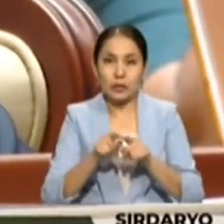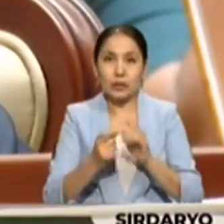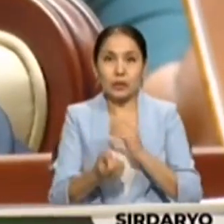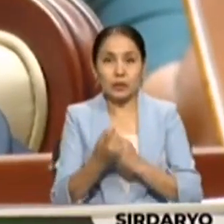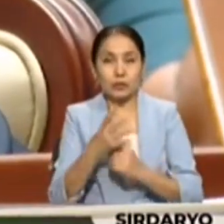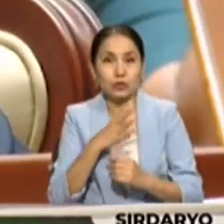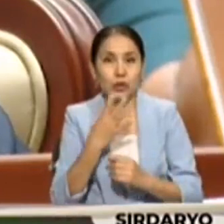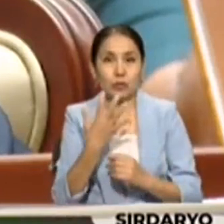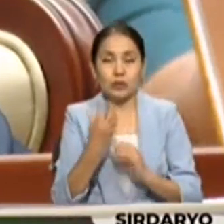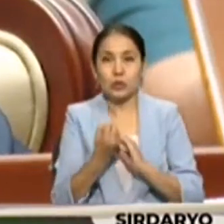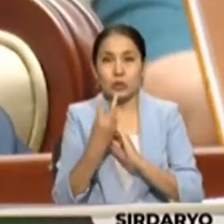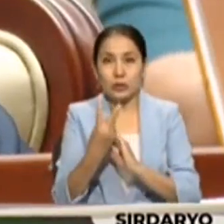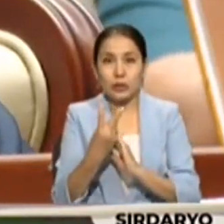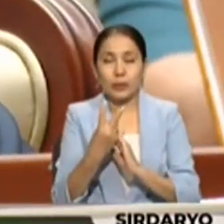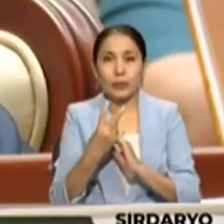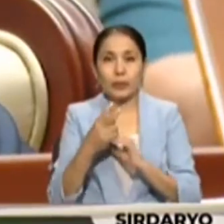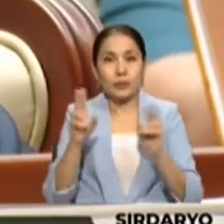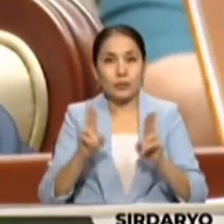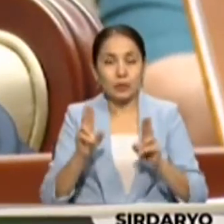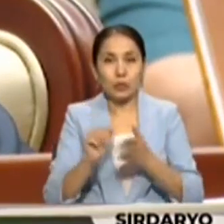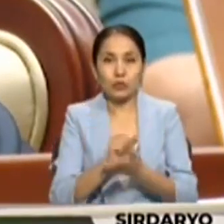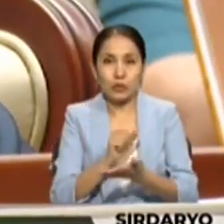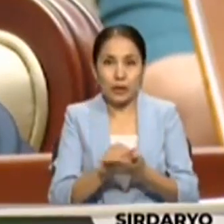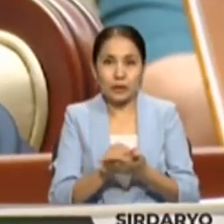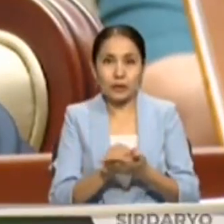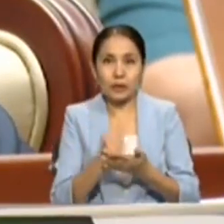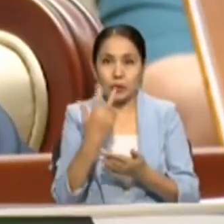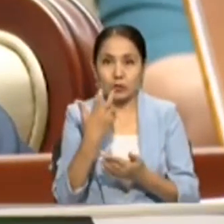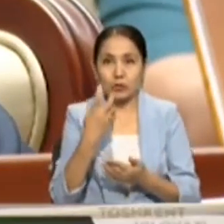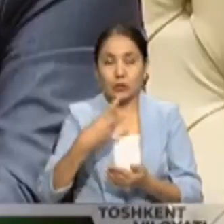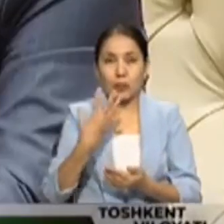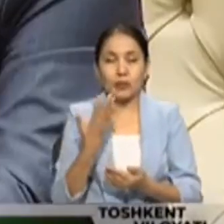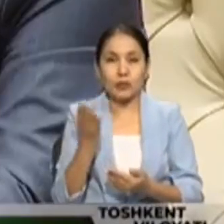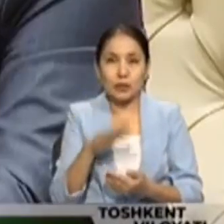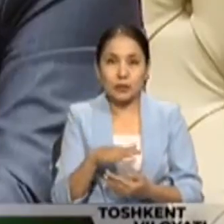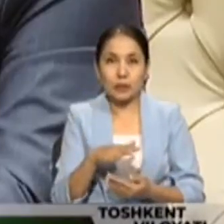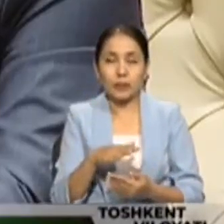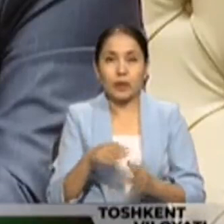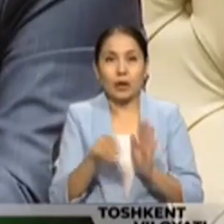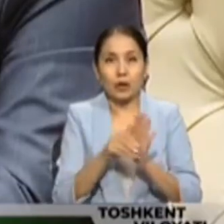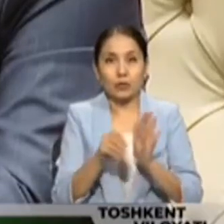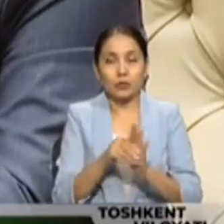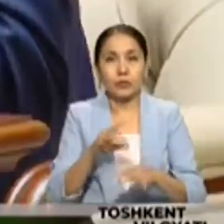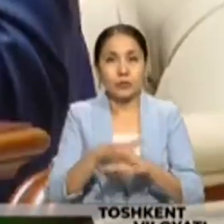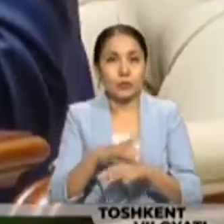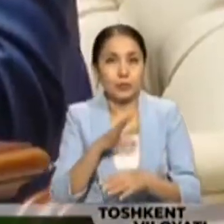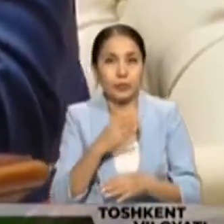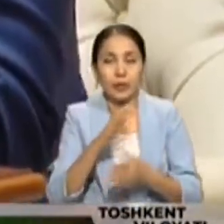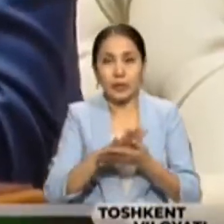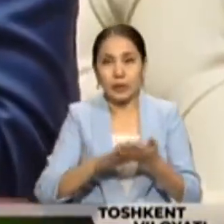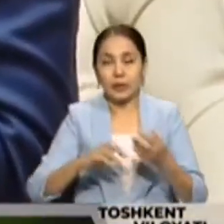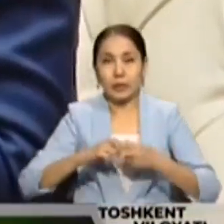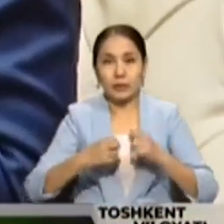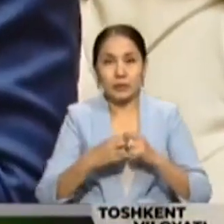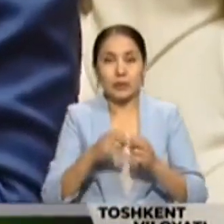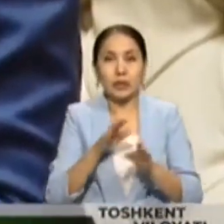tushgan 512 ta normativ huquqiy hujjat loyihalarining 325 tasida korrupsiyaviy omillar aniqlangan. Keyingi masala